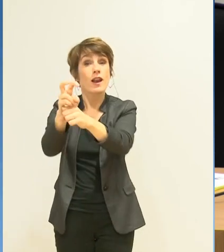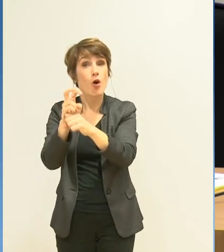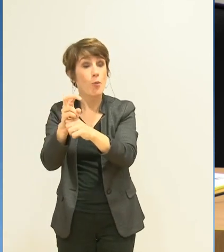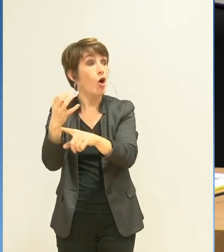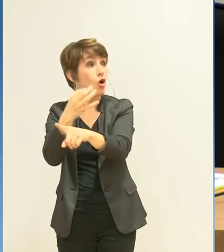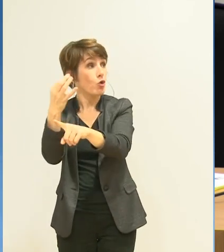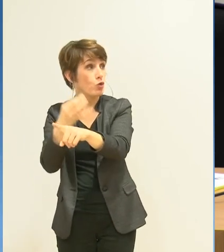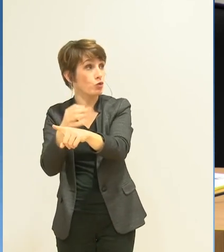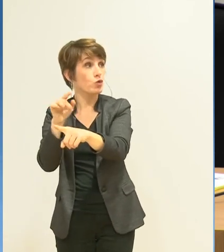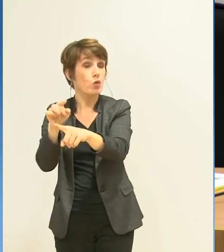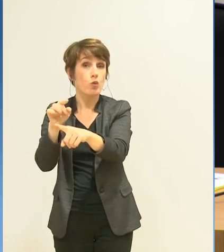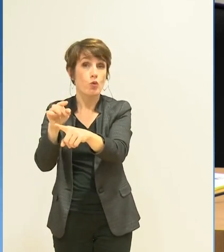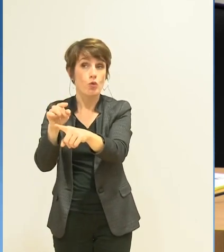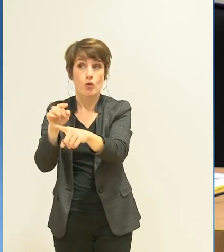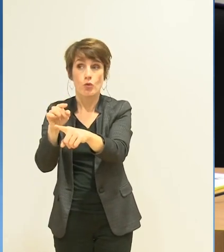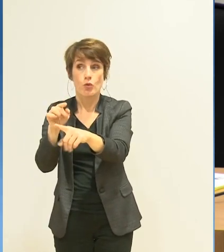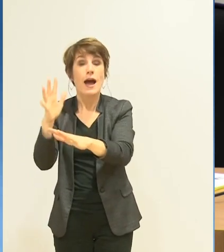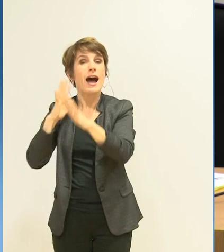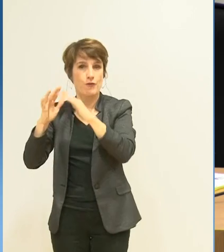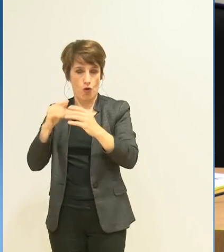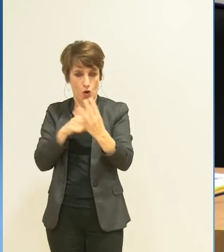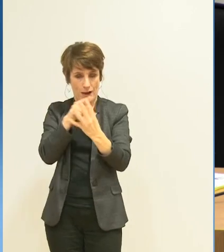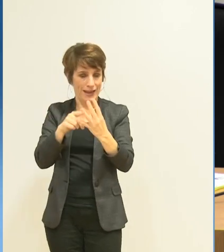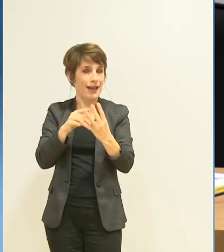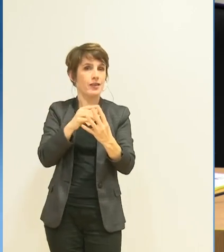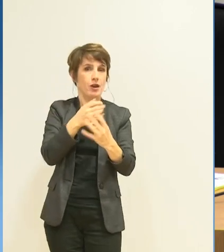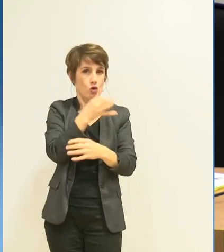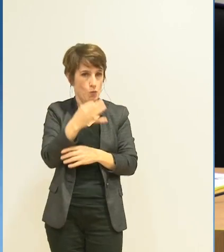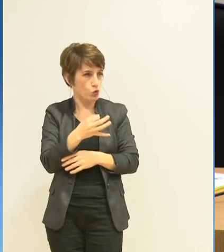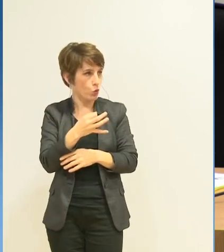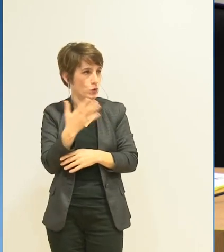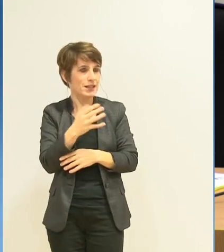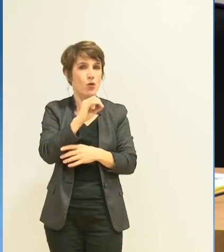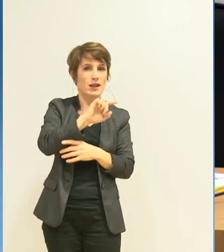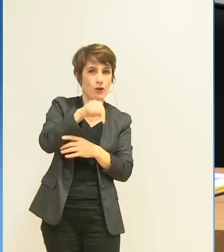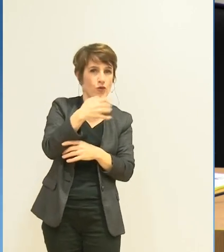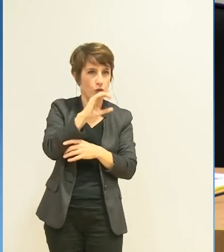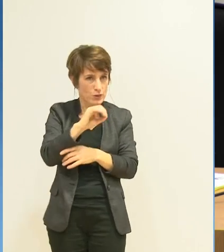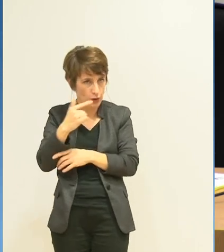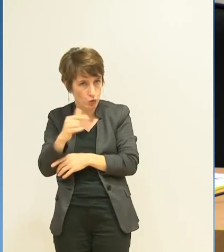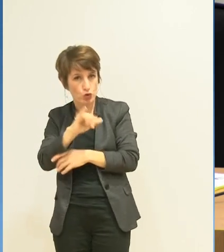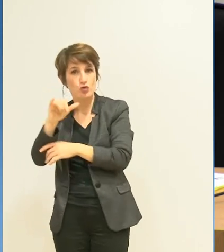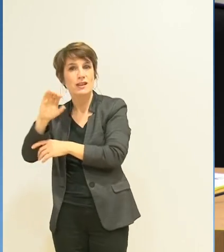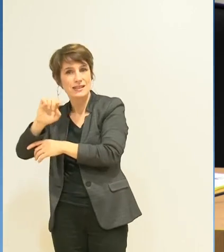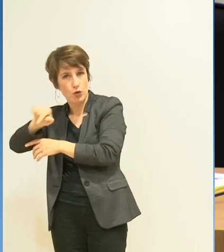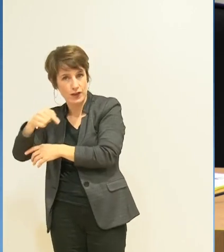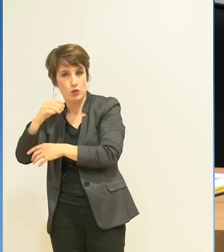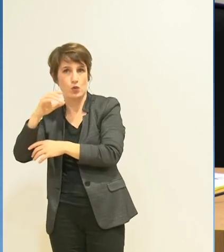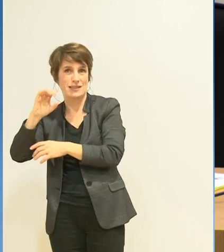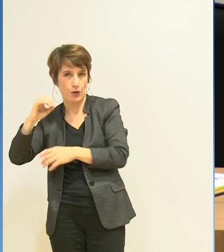varier selon les emprunts entre 0,02 et 0,05 et que